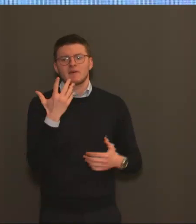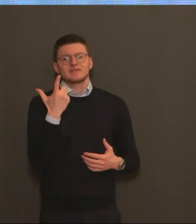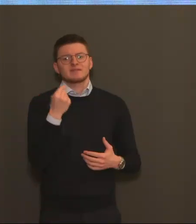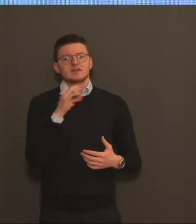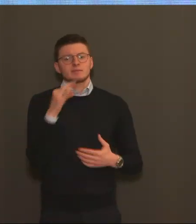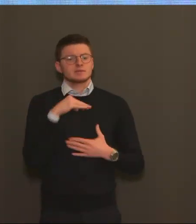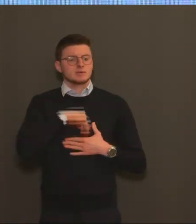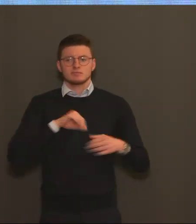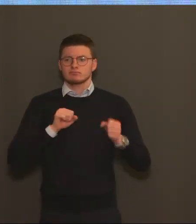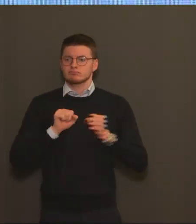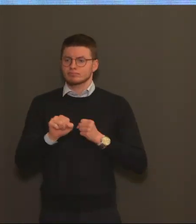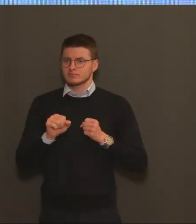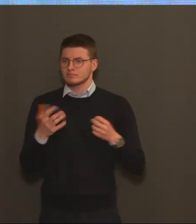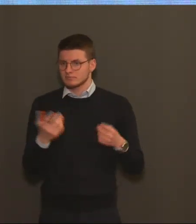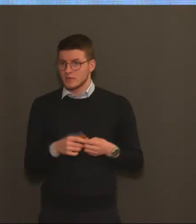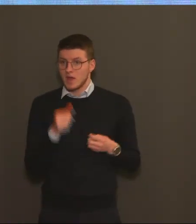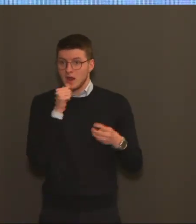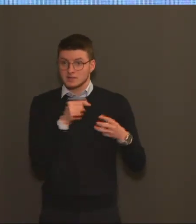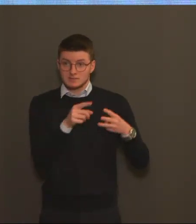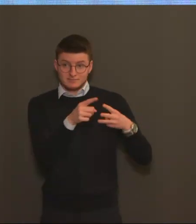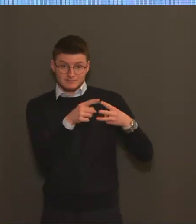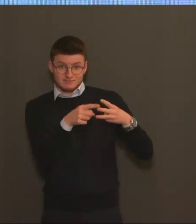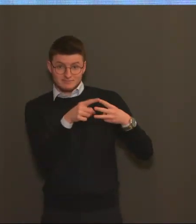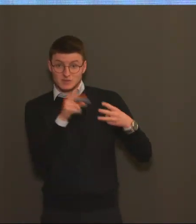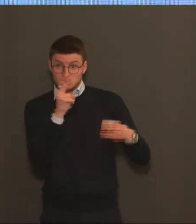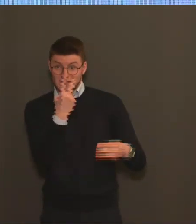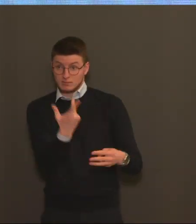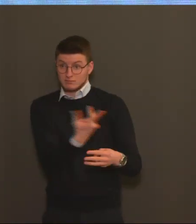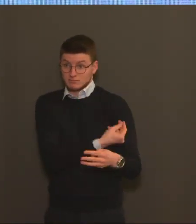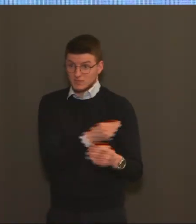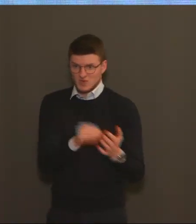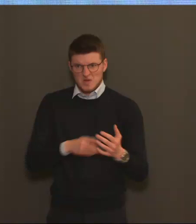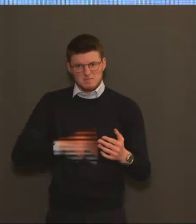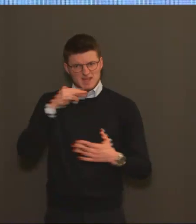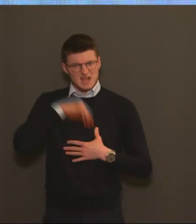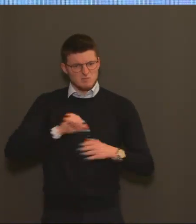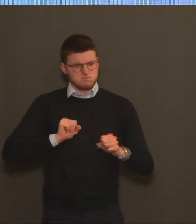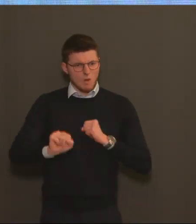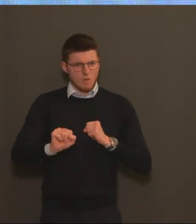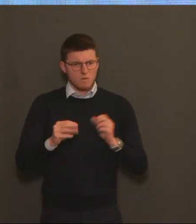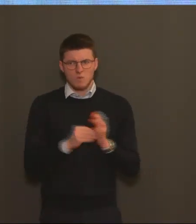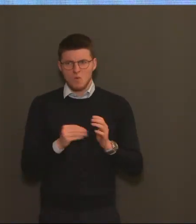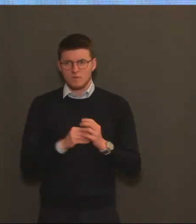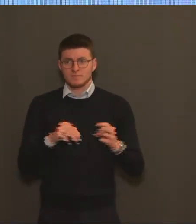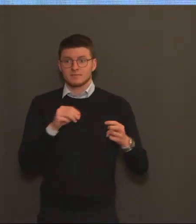geeft, verhoogt de beschermingsgraad. Voor de RNA-vaccins, Pfizer, Moderna, is